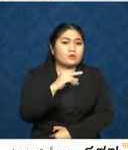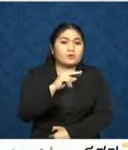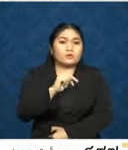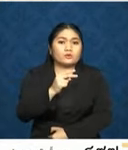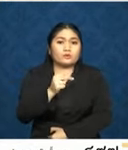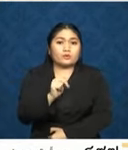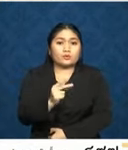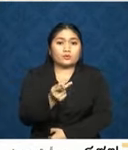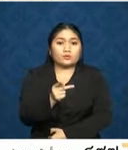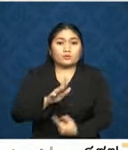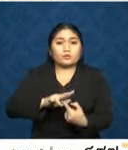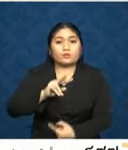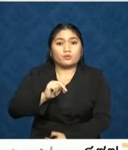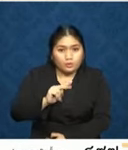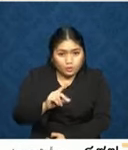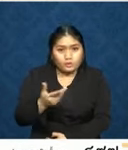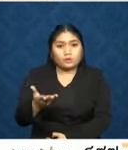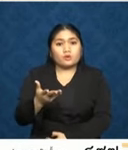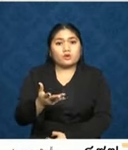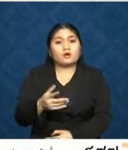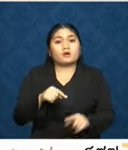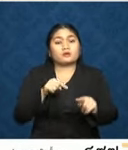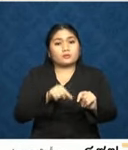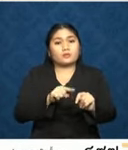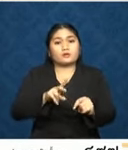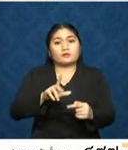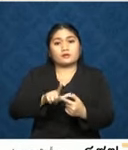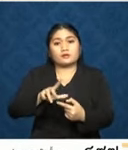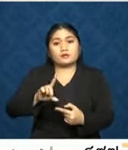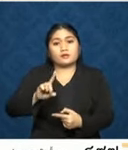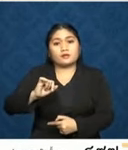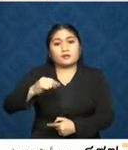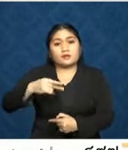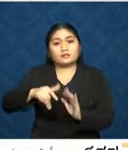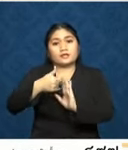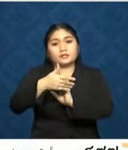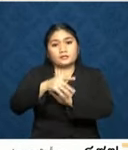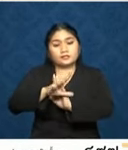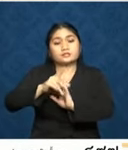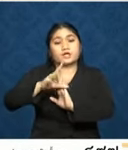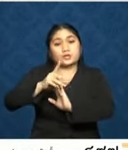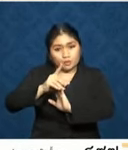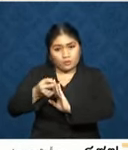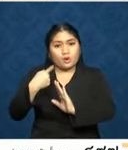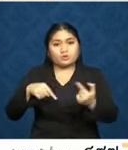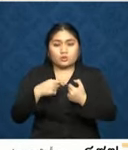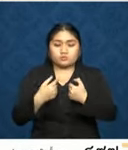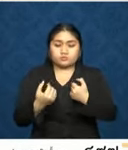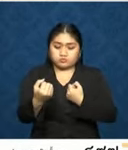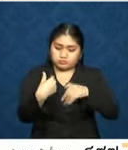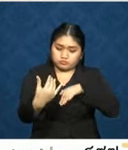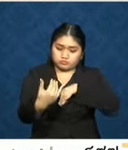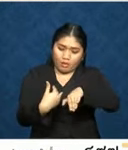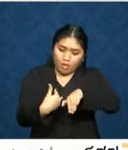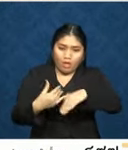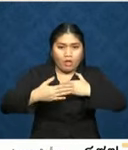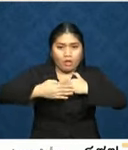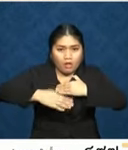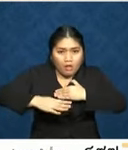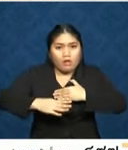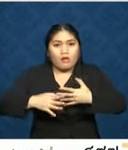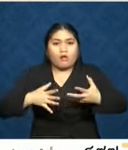บน้อยนะครับตำบลลาดใหญ่นะครับอำเภอเมืองจังหวัดชัยภูมิส่งผลให้การเดินทางไม่สะดวกไม่พอนะครับแล้วก็ทำให้